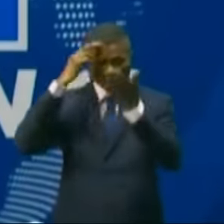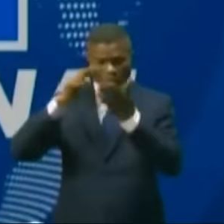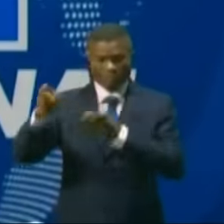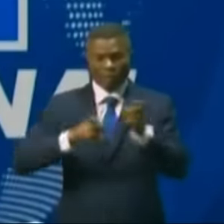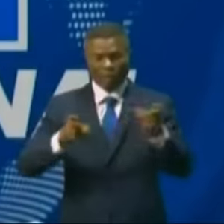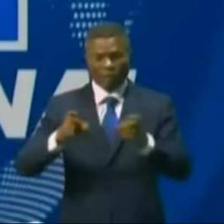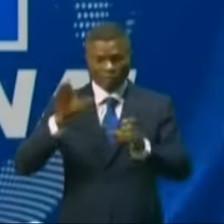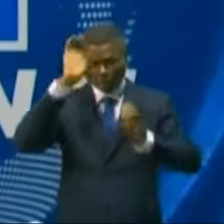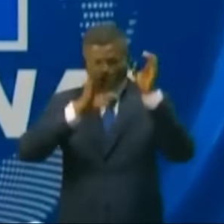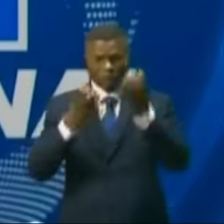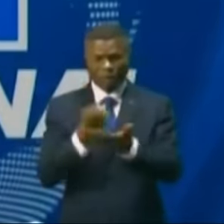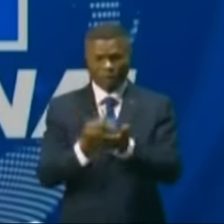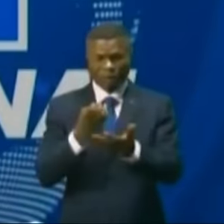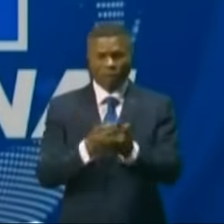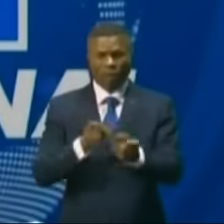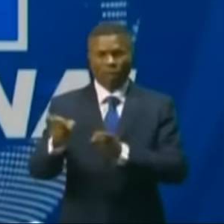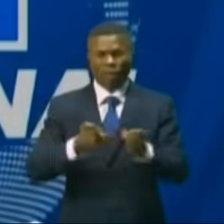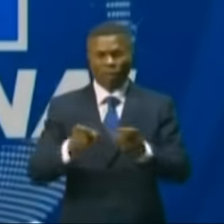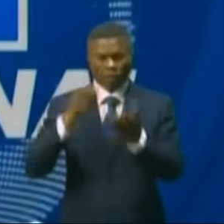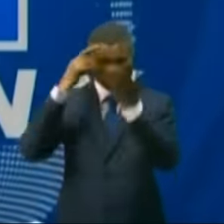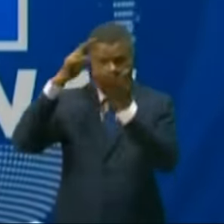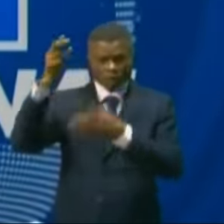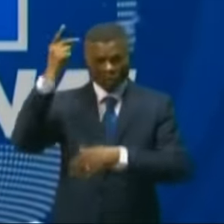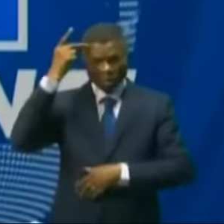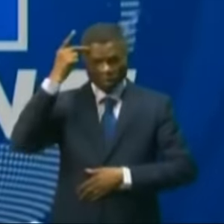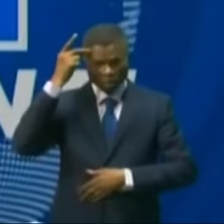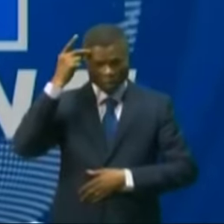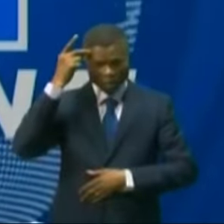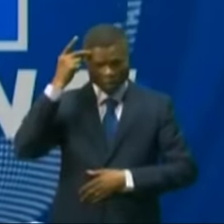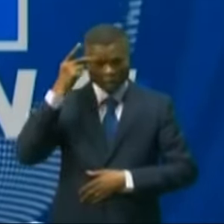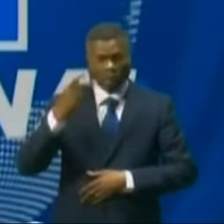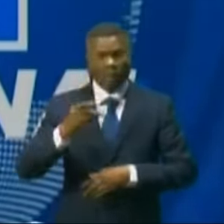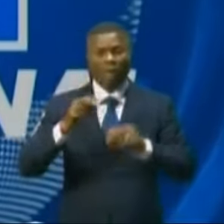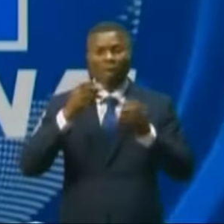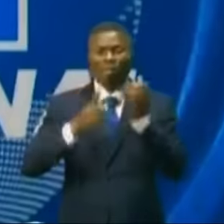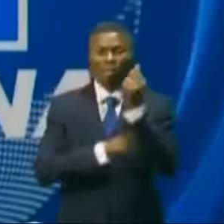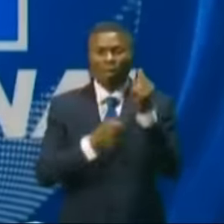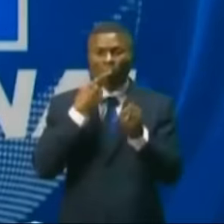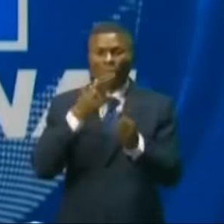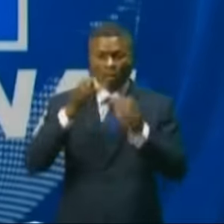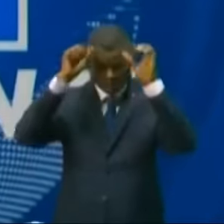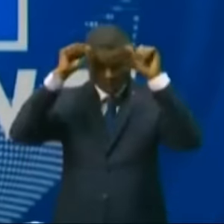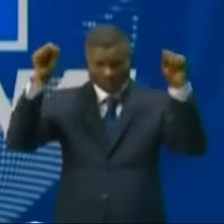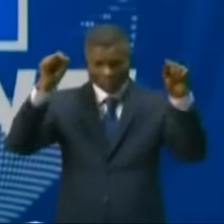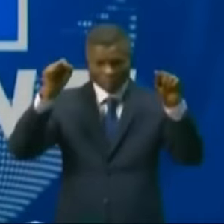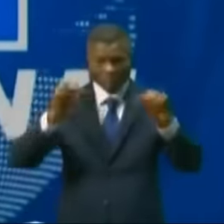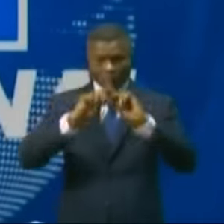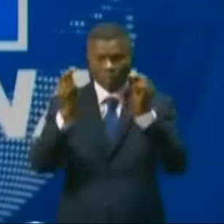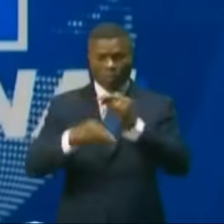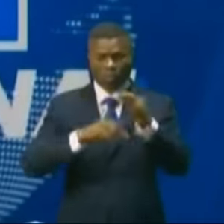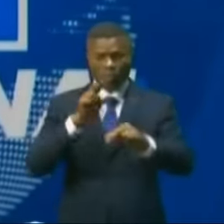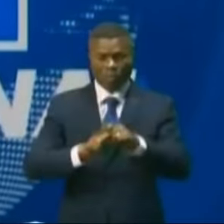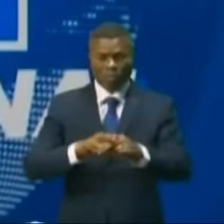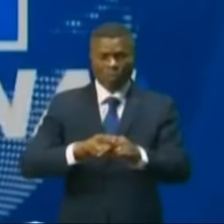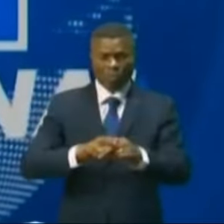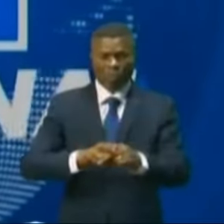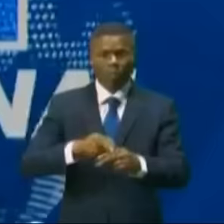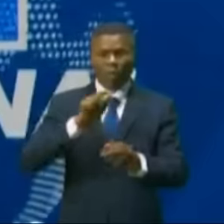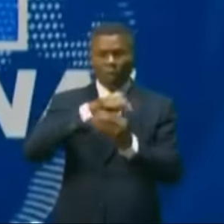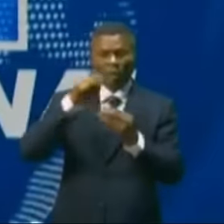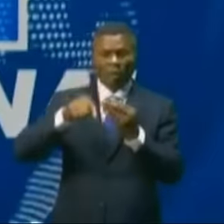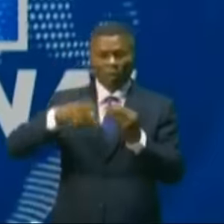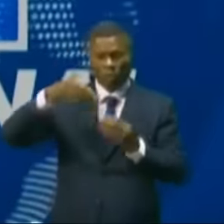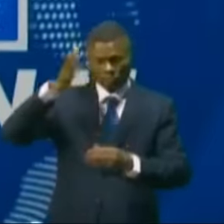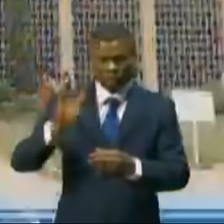sciences économiques et de gestion de l'université de Kinshasa. Parmi les orateurs, le président de l'Ordre national des experts comptables, Jacques